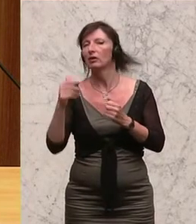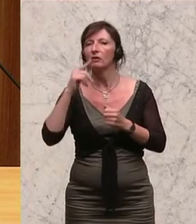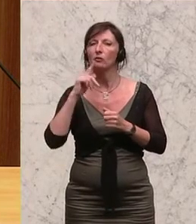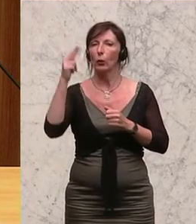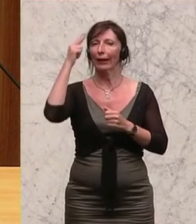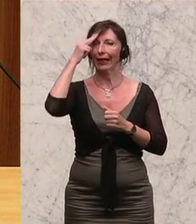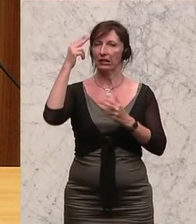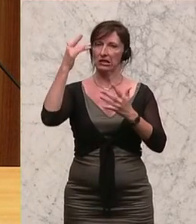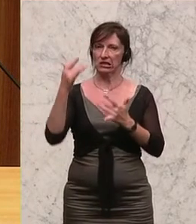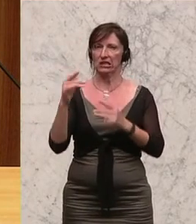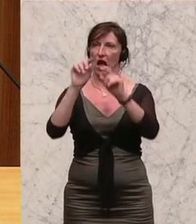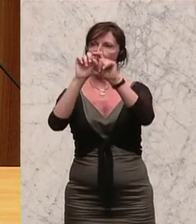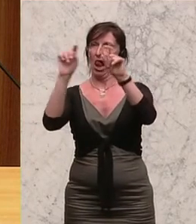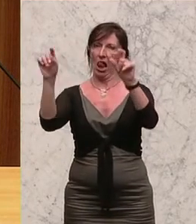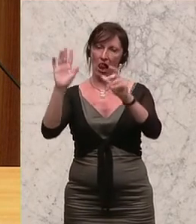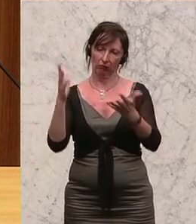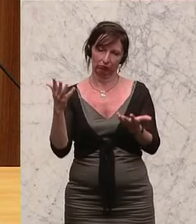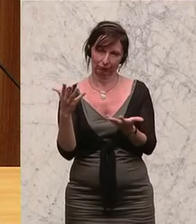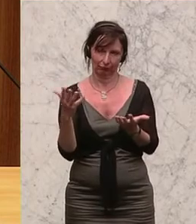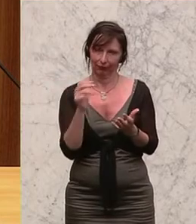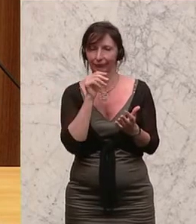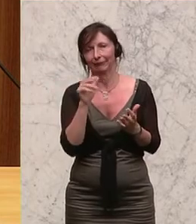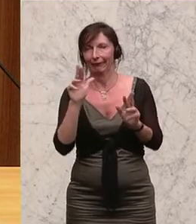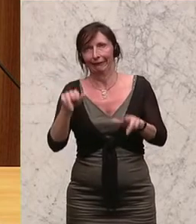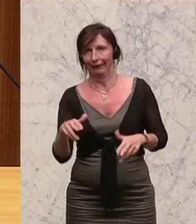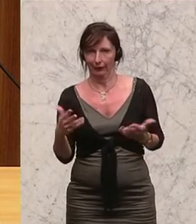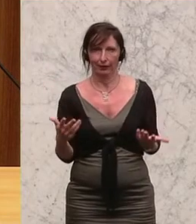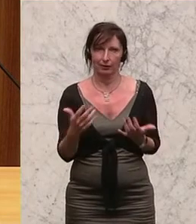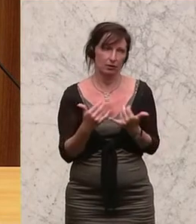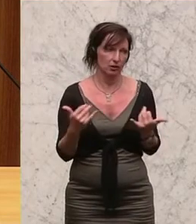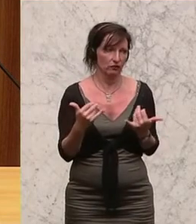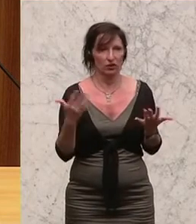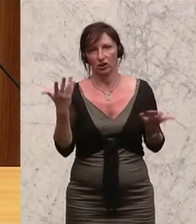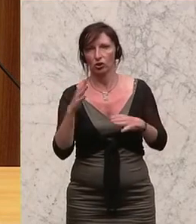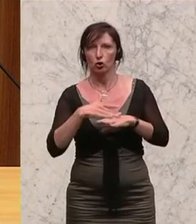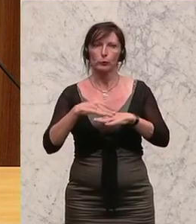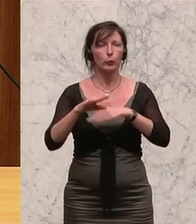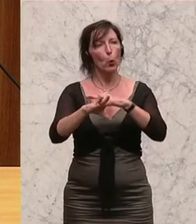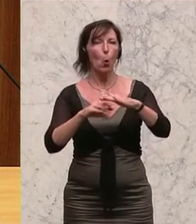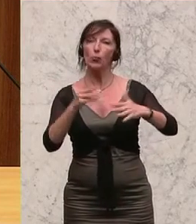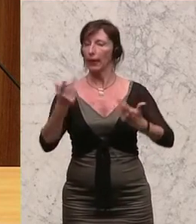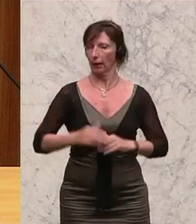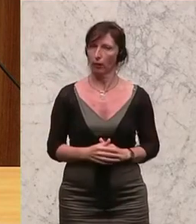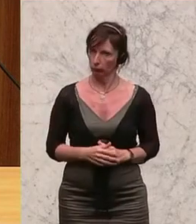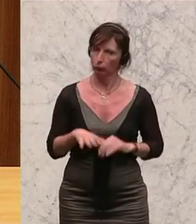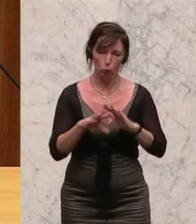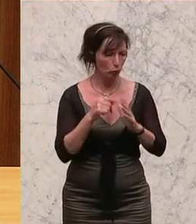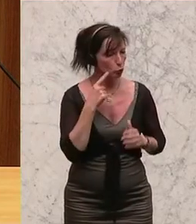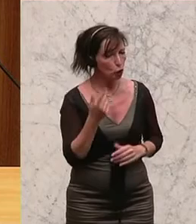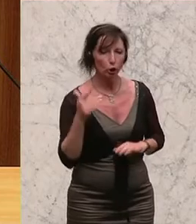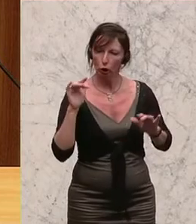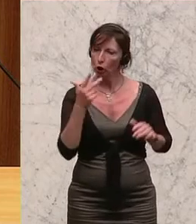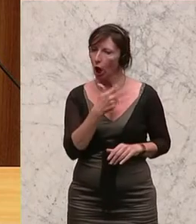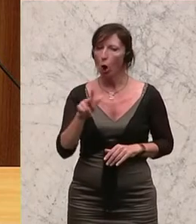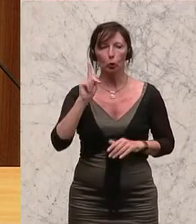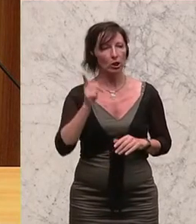ist, eine Schmähkennzahl sozusagen. Das ist ja gerade so, wenn ein Unternehmer sagt, ich habe jetzt